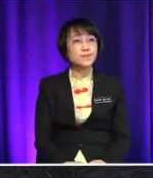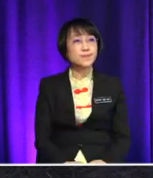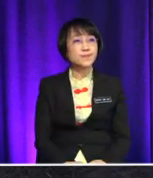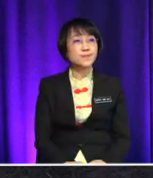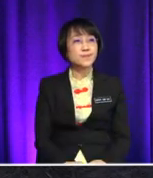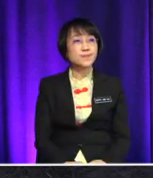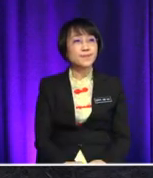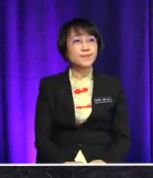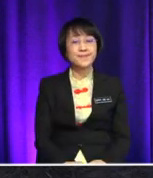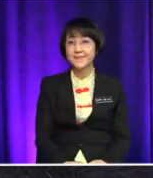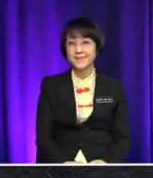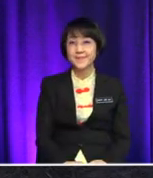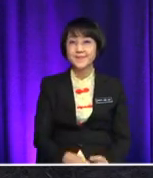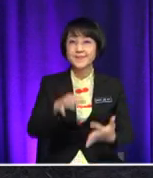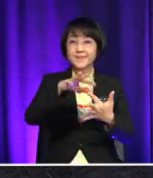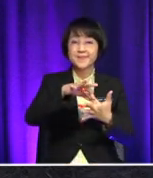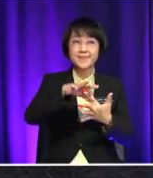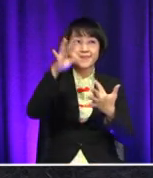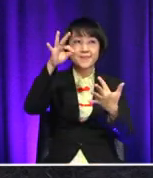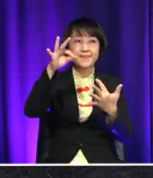si baju merah